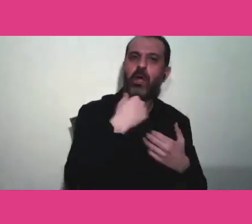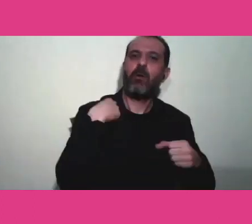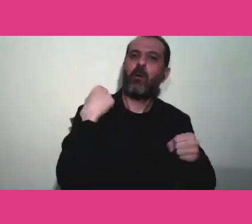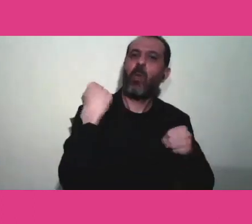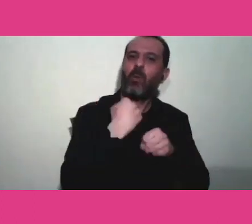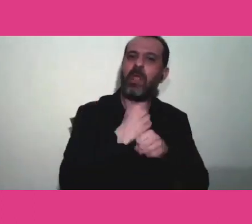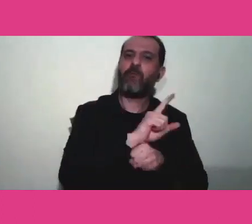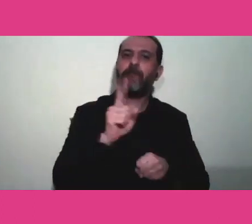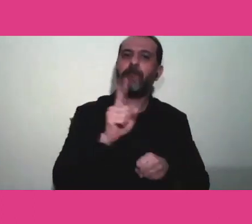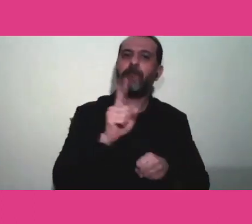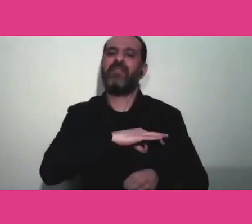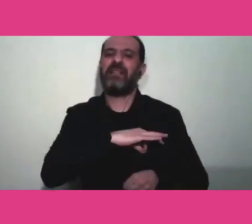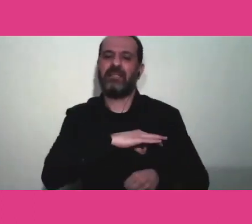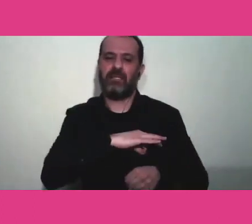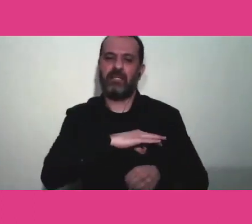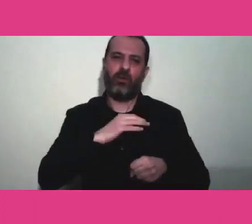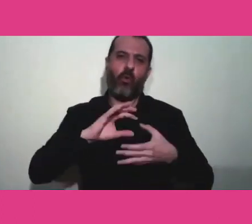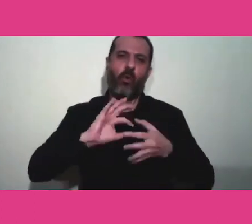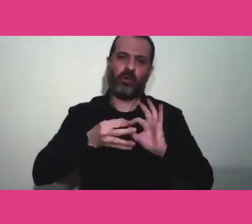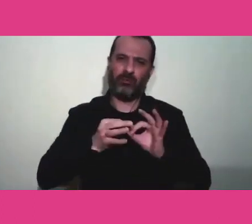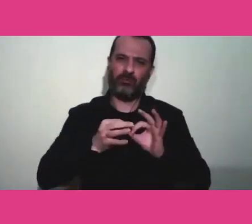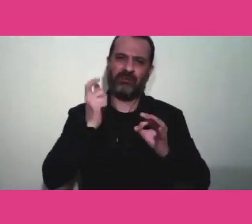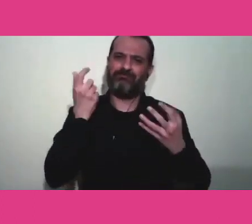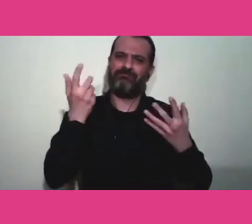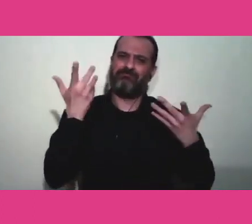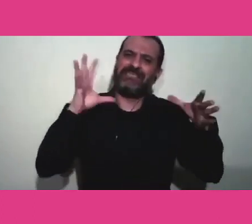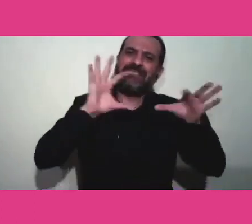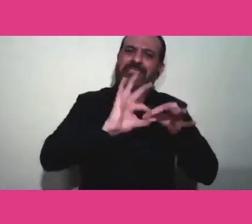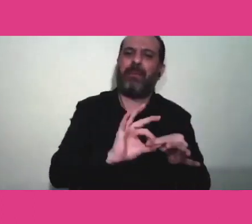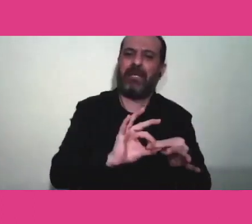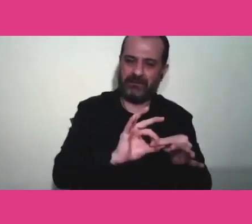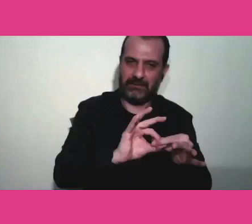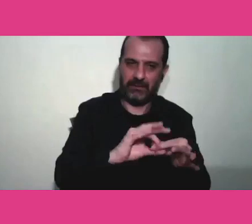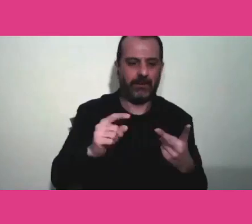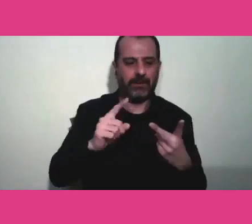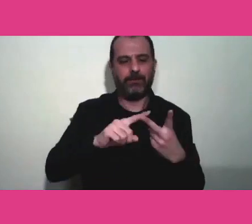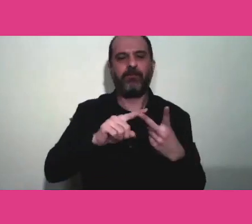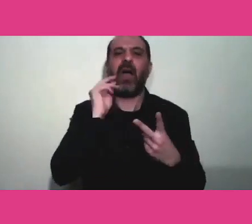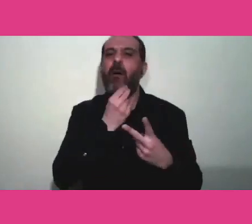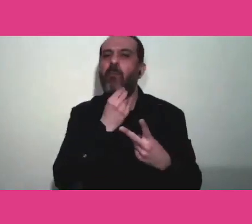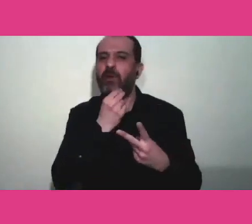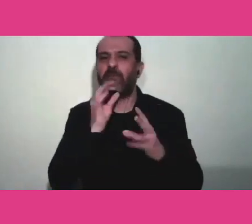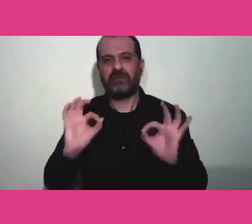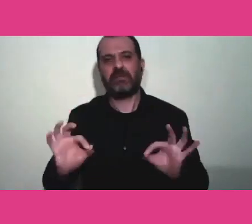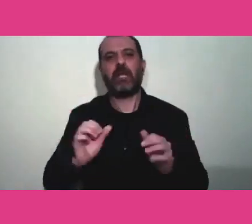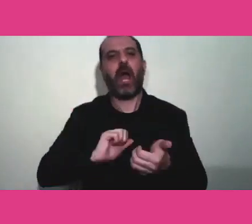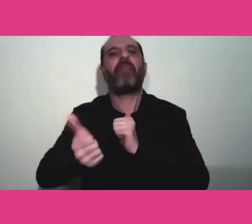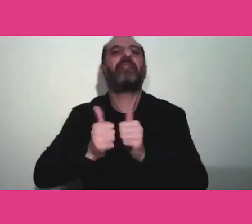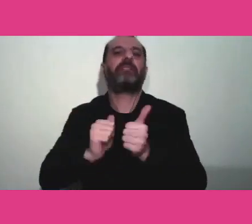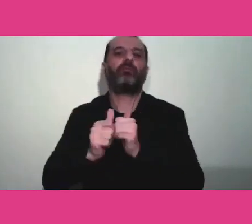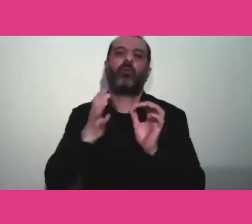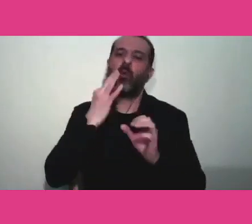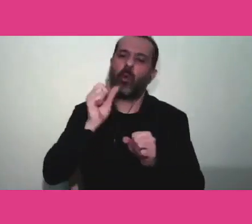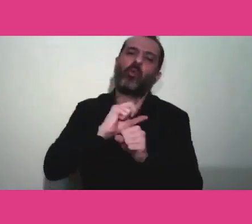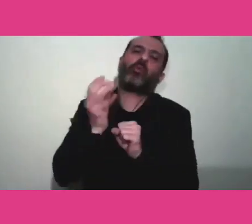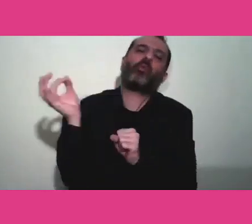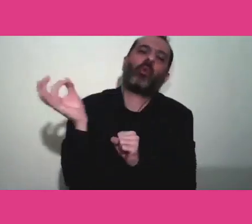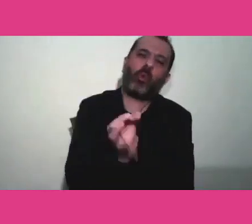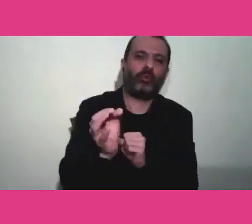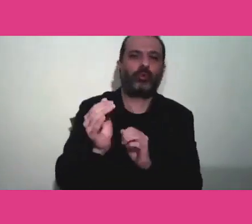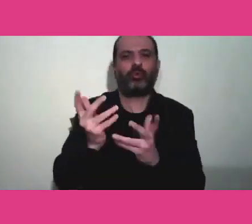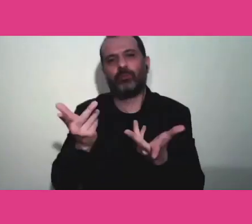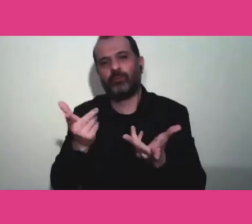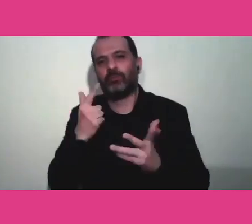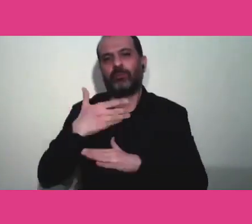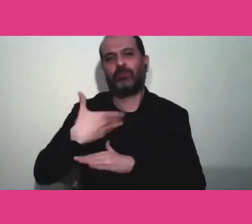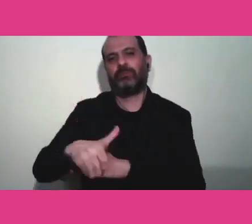οργάνωση, την Σύμπλεξη. Τα απογεύματα ασχολούμαι με τον αθλητισμό όσα μας το επιτρέπει και ο COVID και συγκεκριμένα με την Επιτροπή